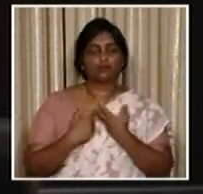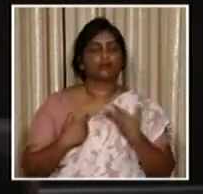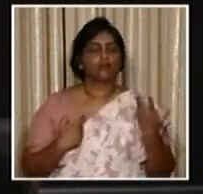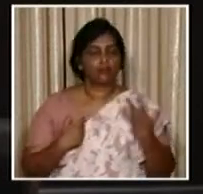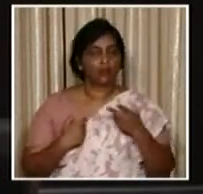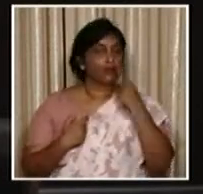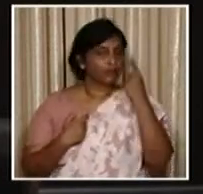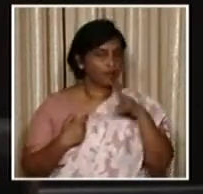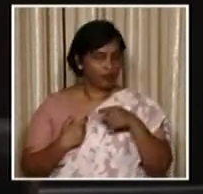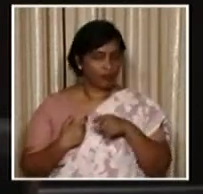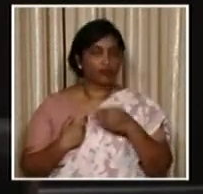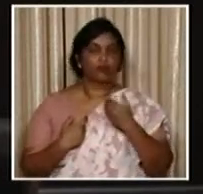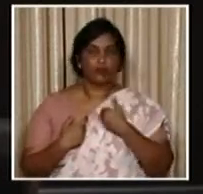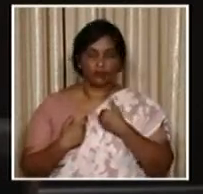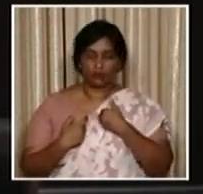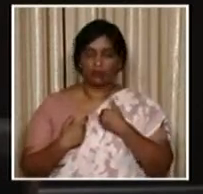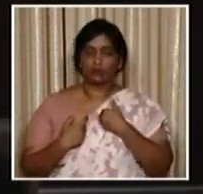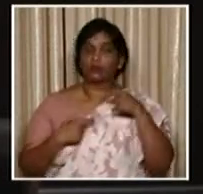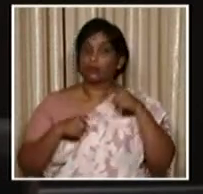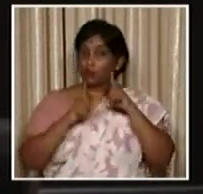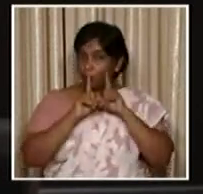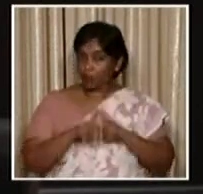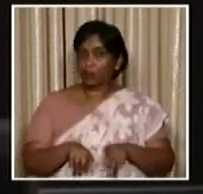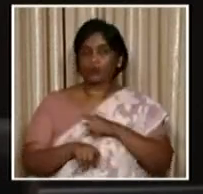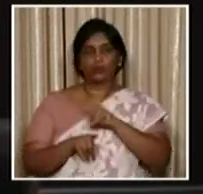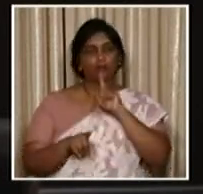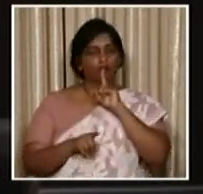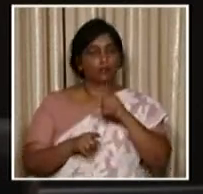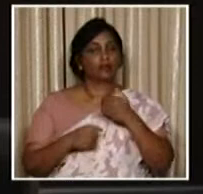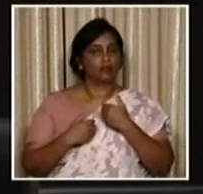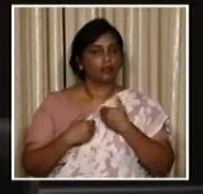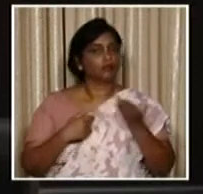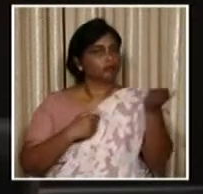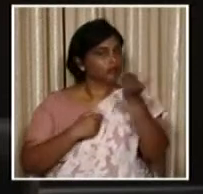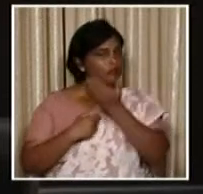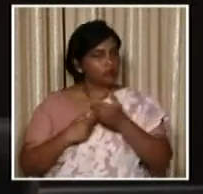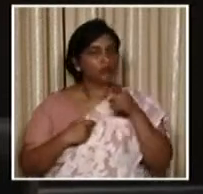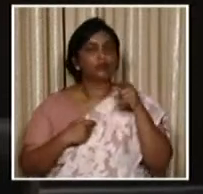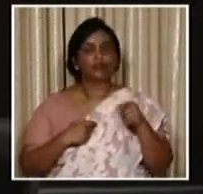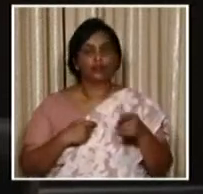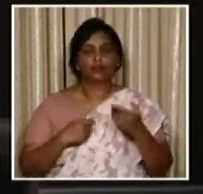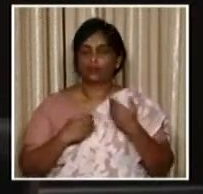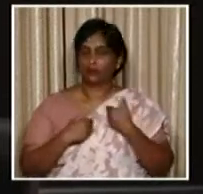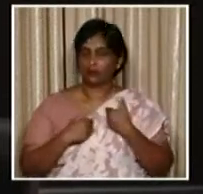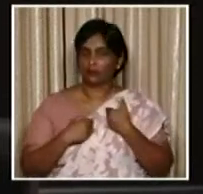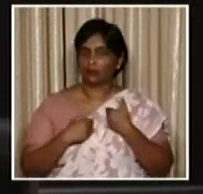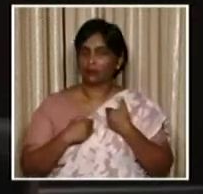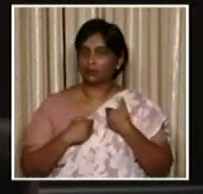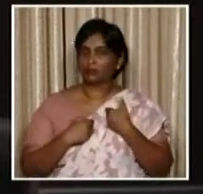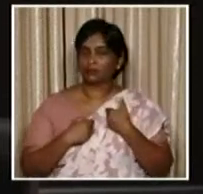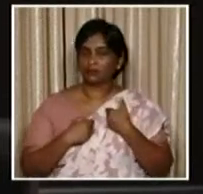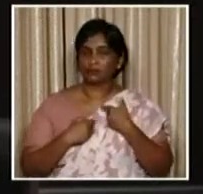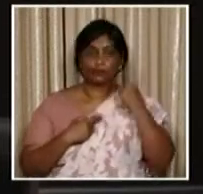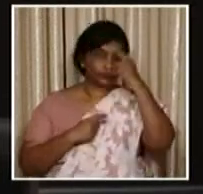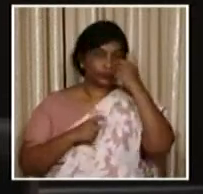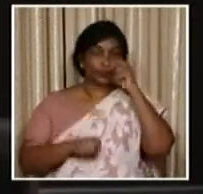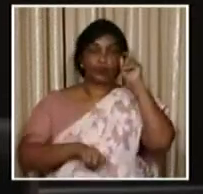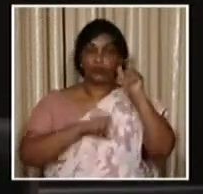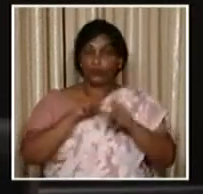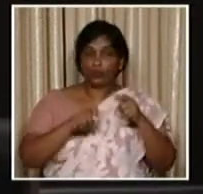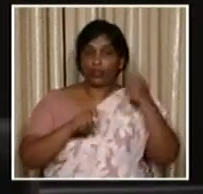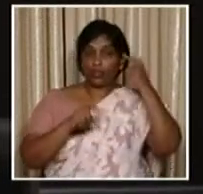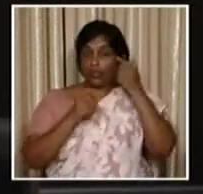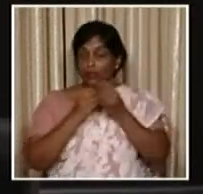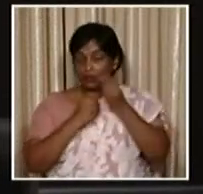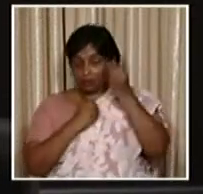නැහැ. ඒ නිසා මම මේක මේ විදිහට කියන්නේ. මම ඔබ තමුන්නාන්සේලාට අපිට අපේ කතෝලික ජනතාවගේ